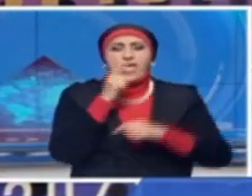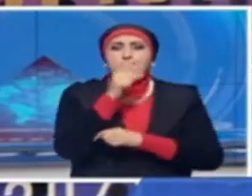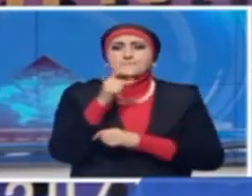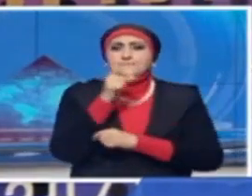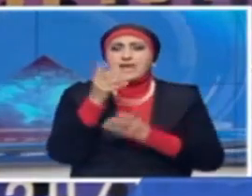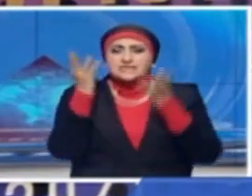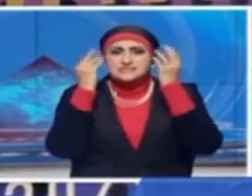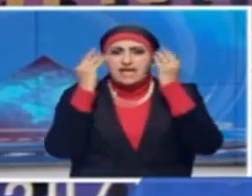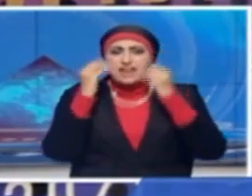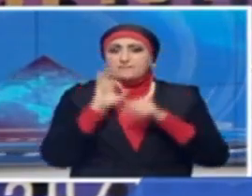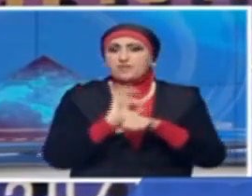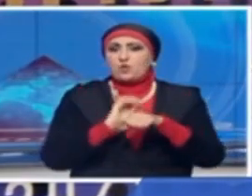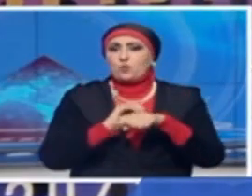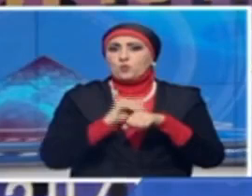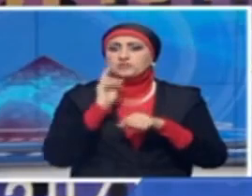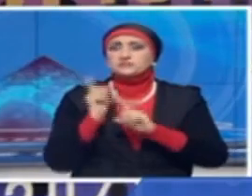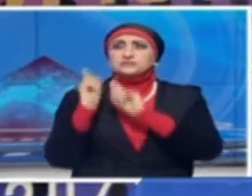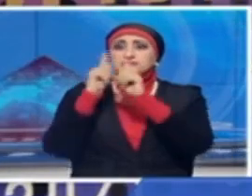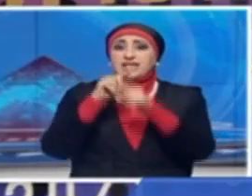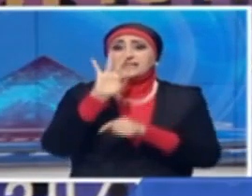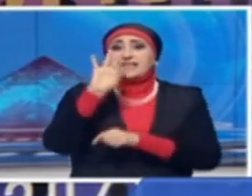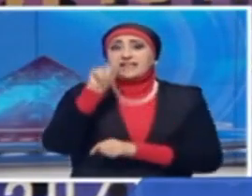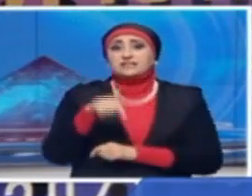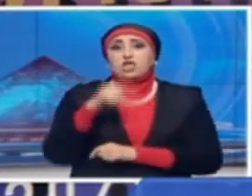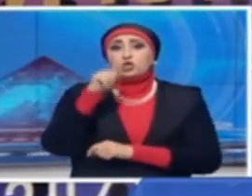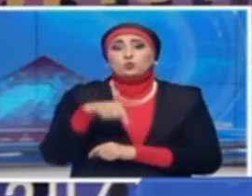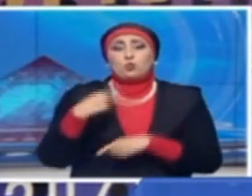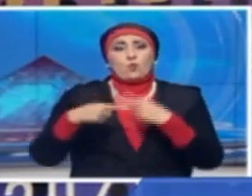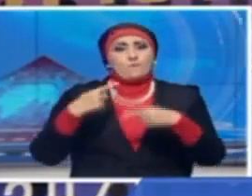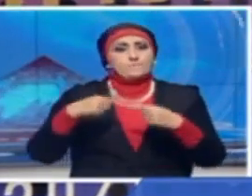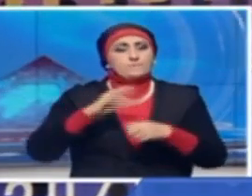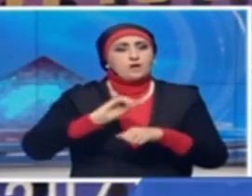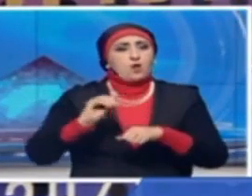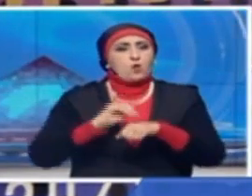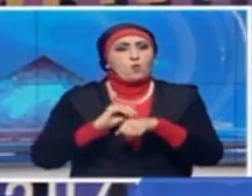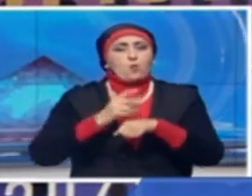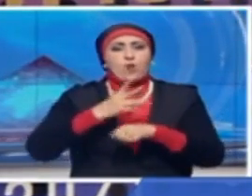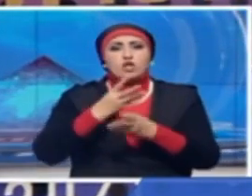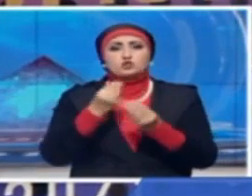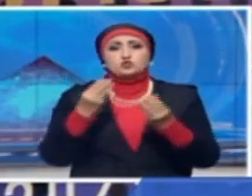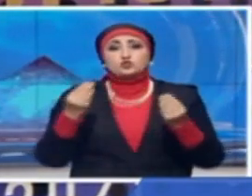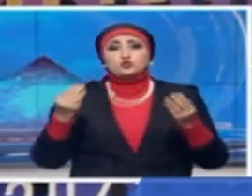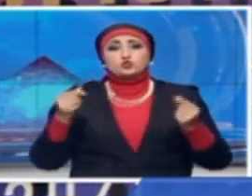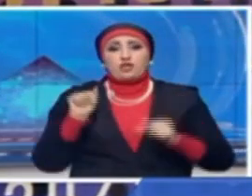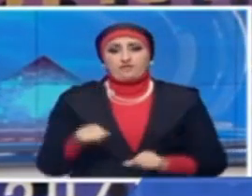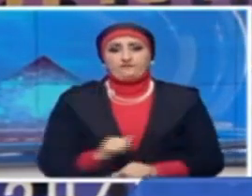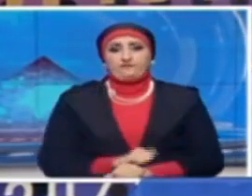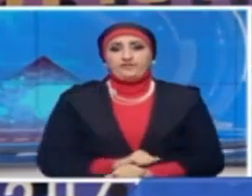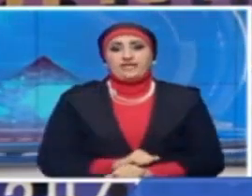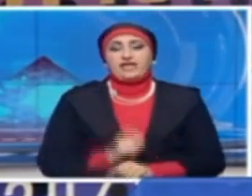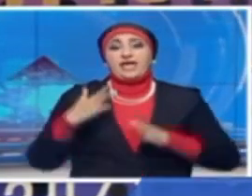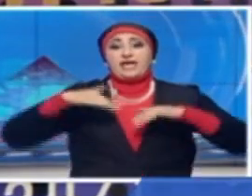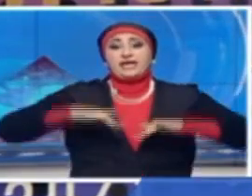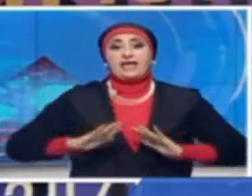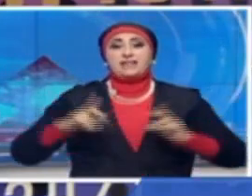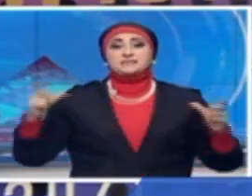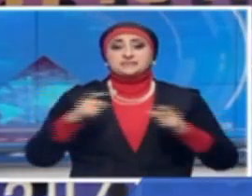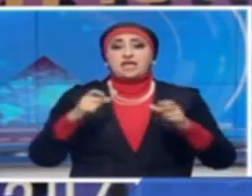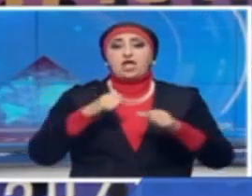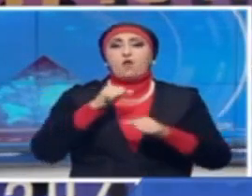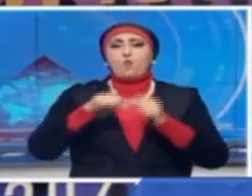استمرت فعالياته على مدى 3 أيام، شهد خلالها العديد من الجلسات وورش